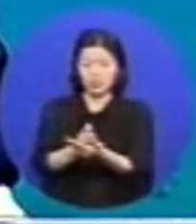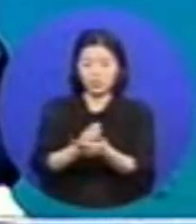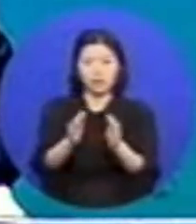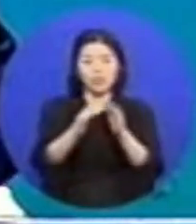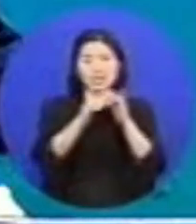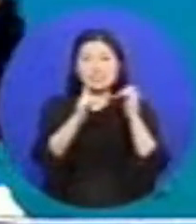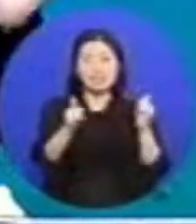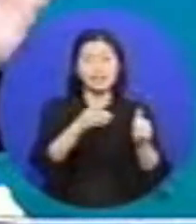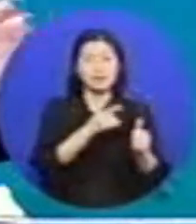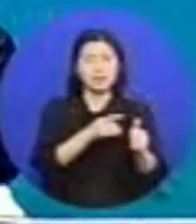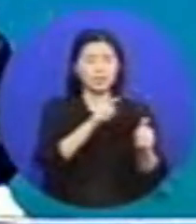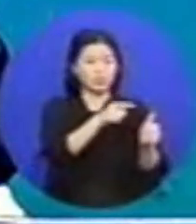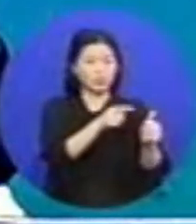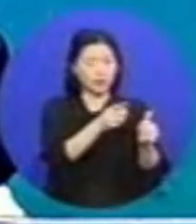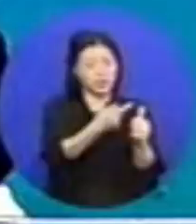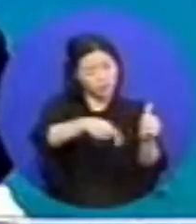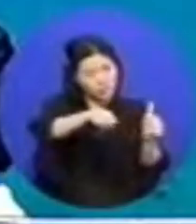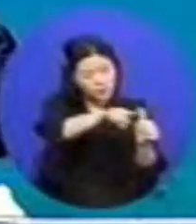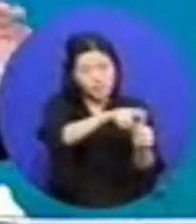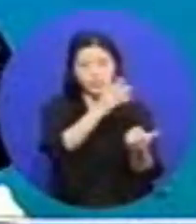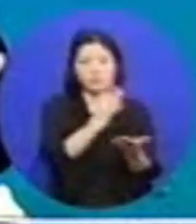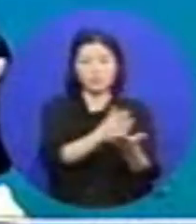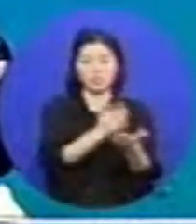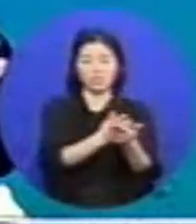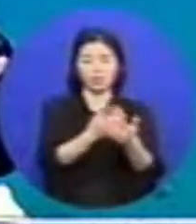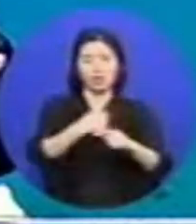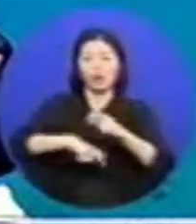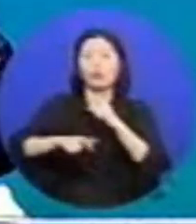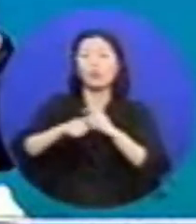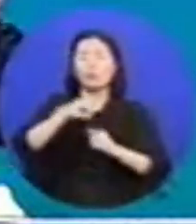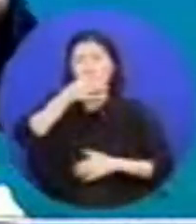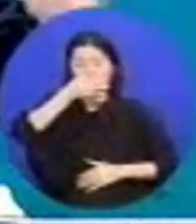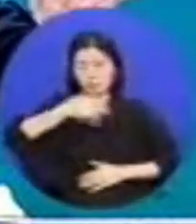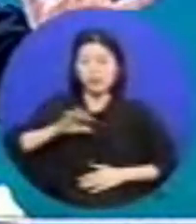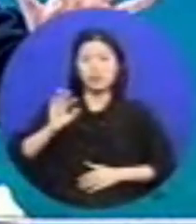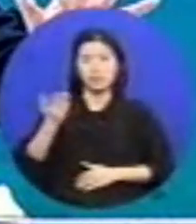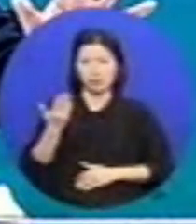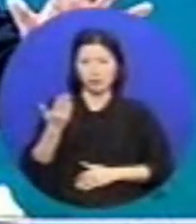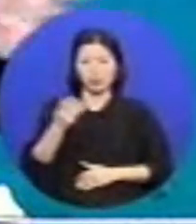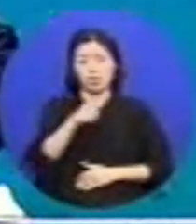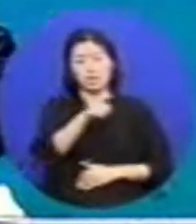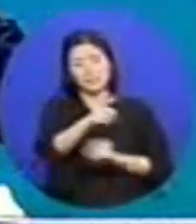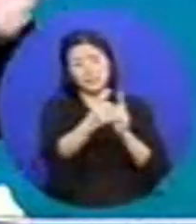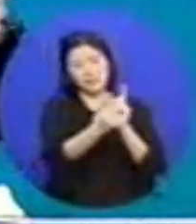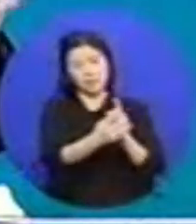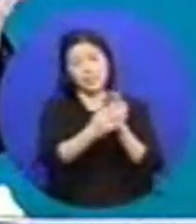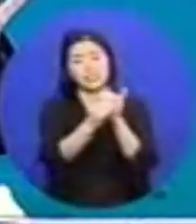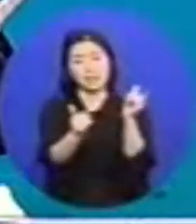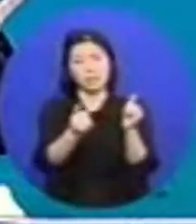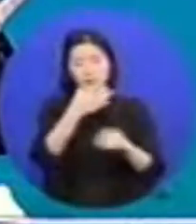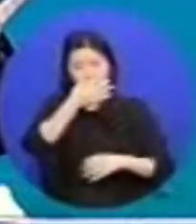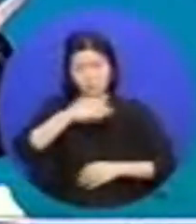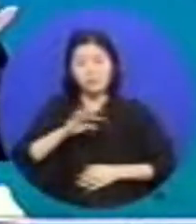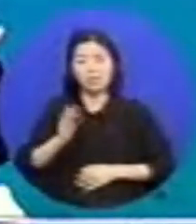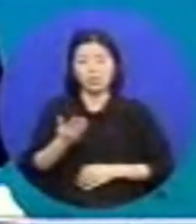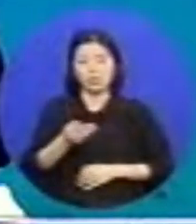사람에게 절대로 그것을 기대하지 마세요. 그러면 더 힘들어요. 그도 힘들어요. 여러분도 해결 안